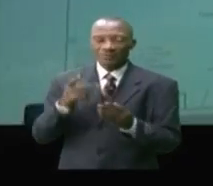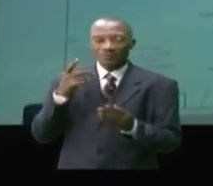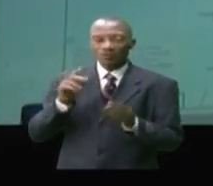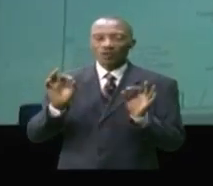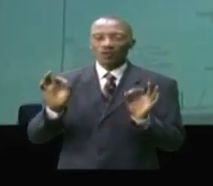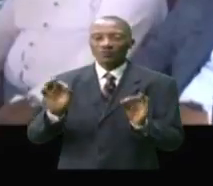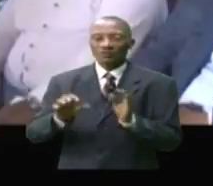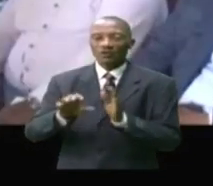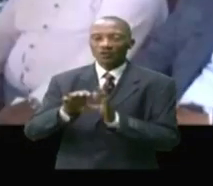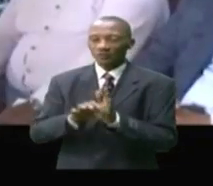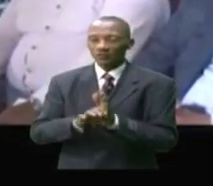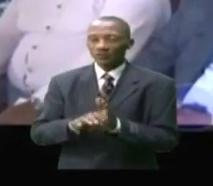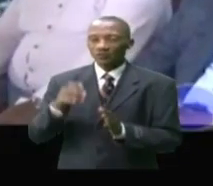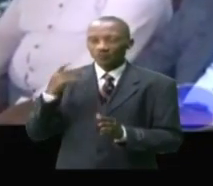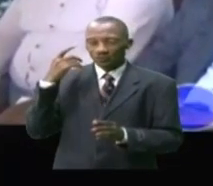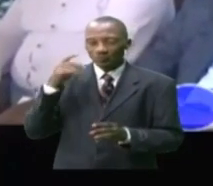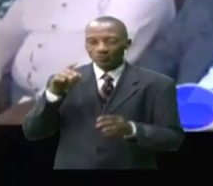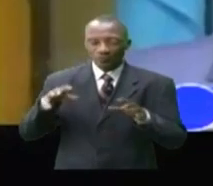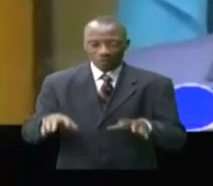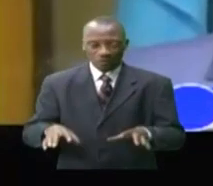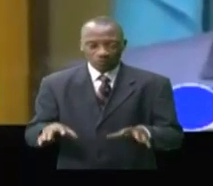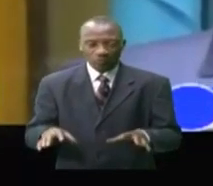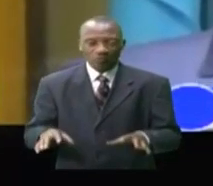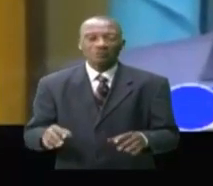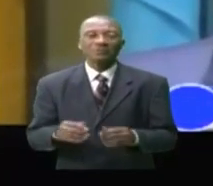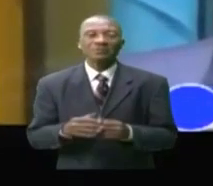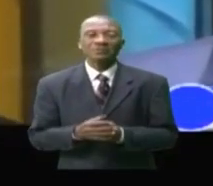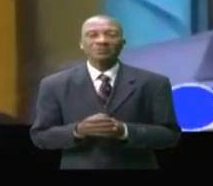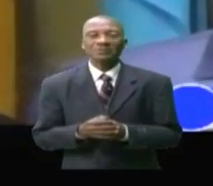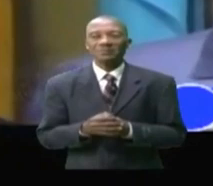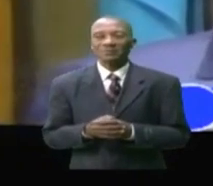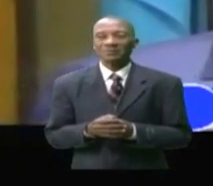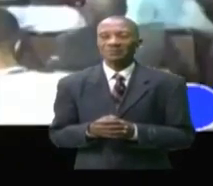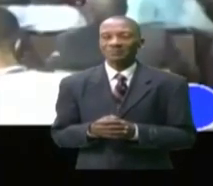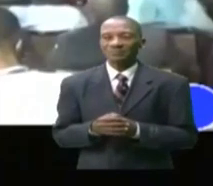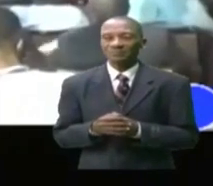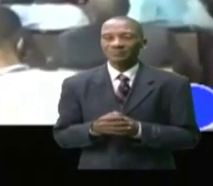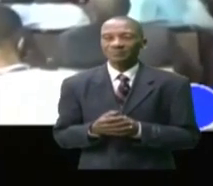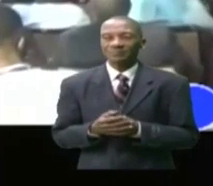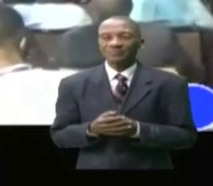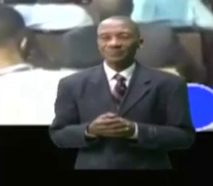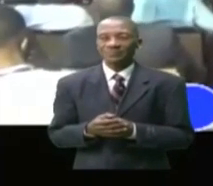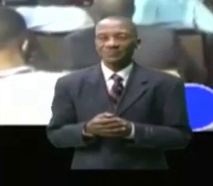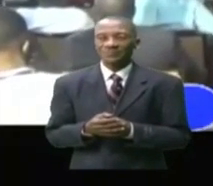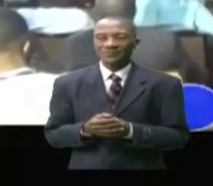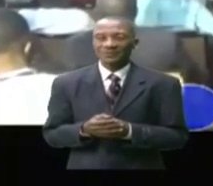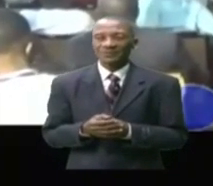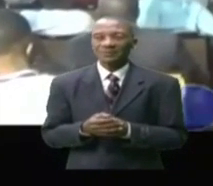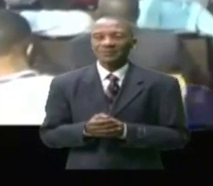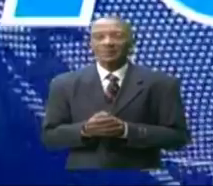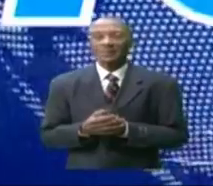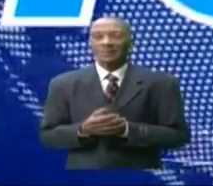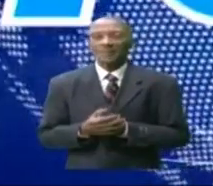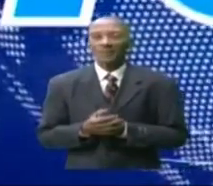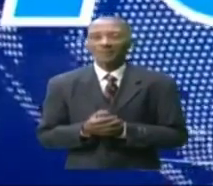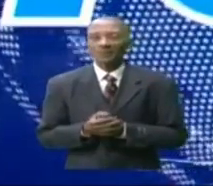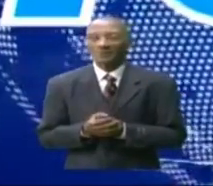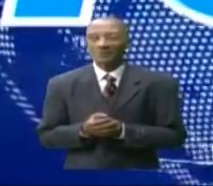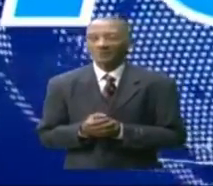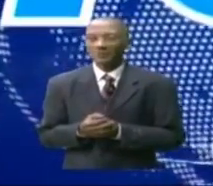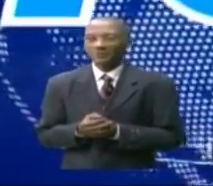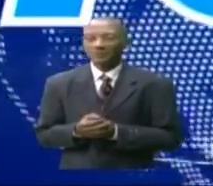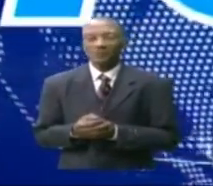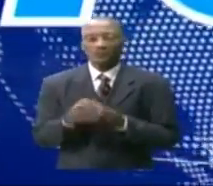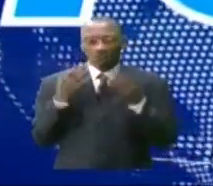a été organisée par le Centre d'études pour l'action sociale, CEPAS en sigle.